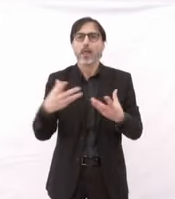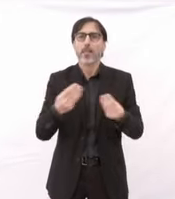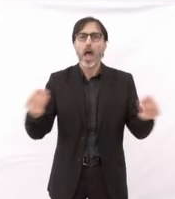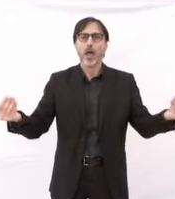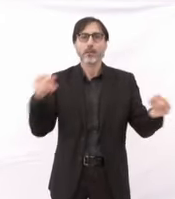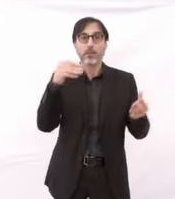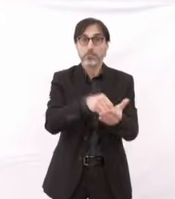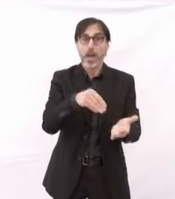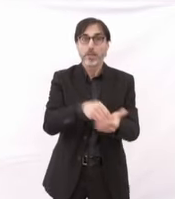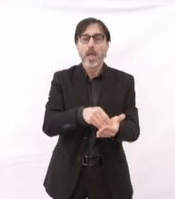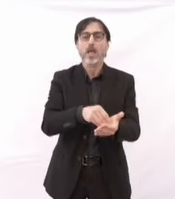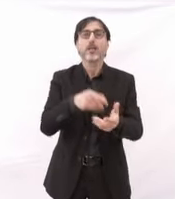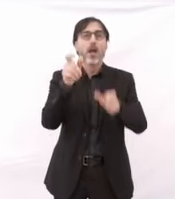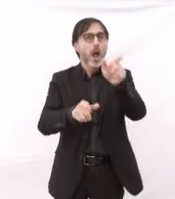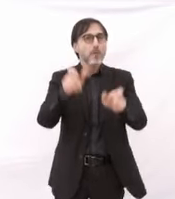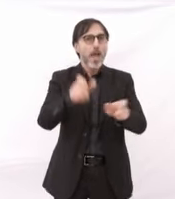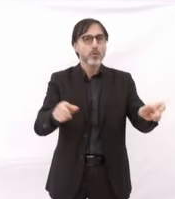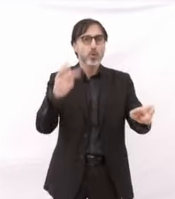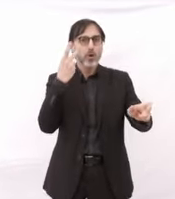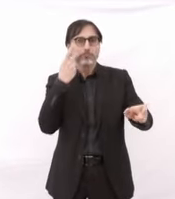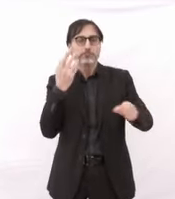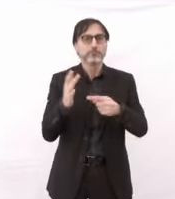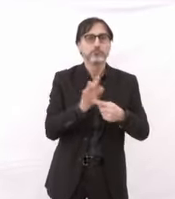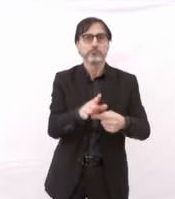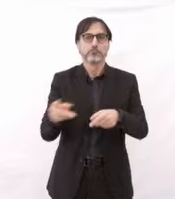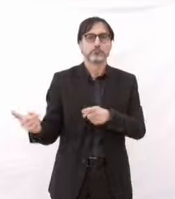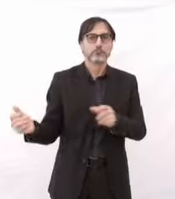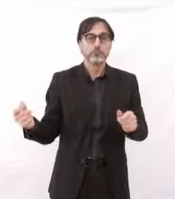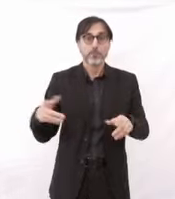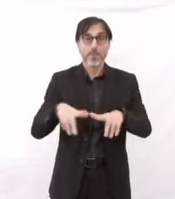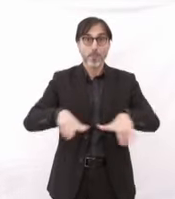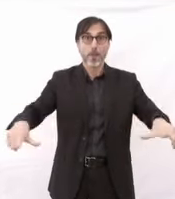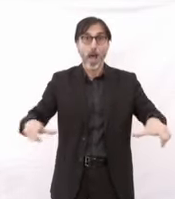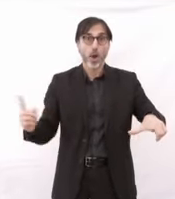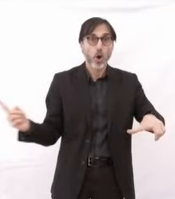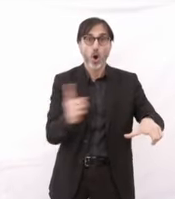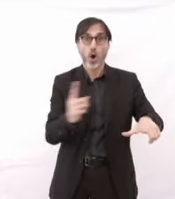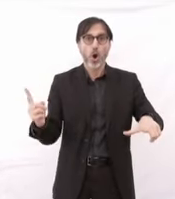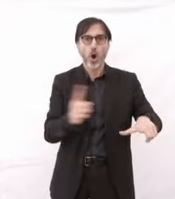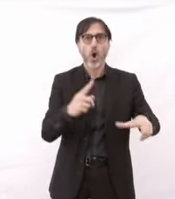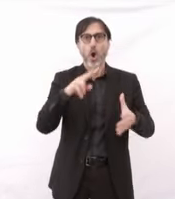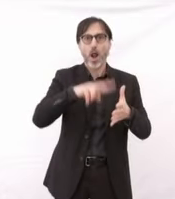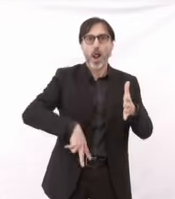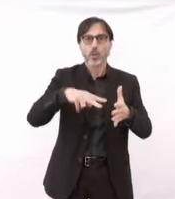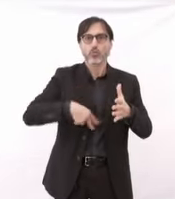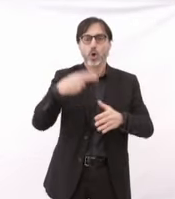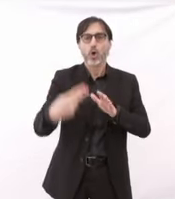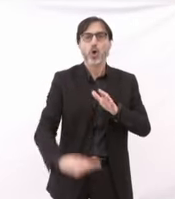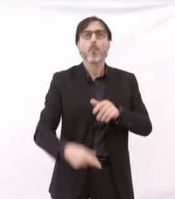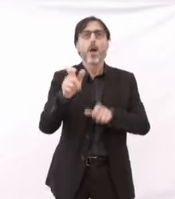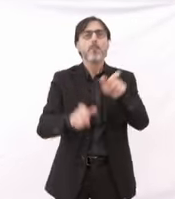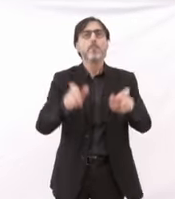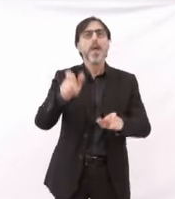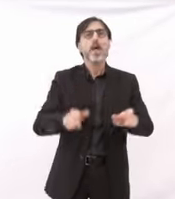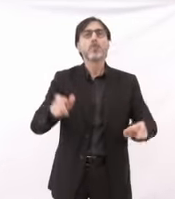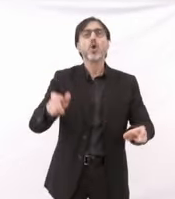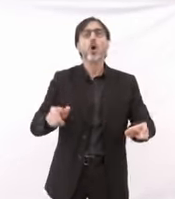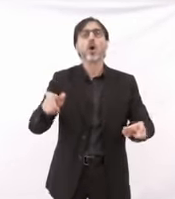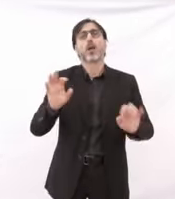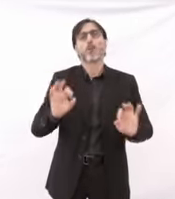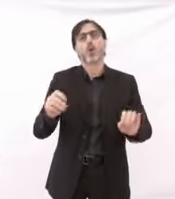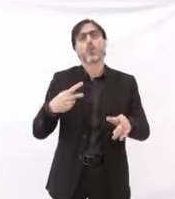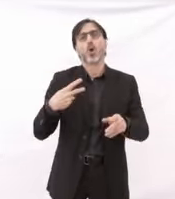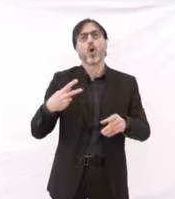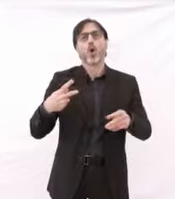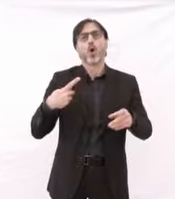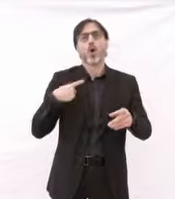rappresentate e le persone che vedrete che si alterneranno qui sul palco per leggere i nomi sono persone che rappresentano queste